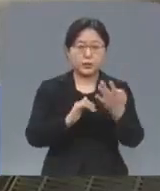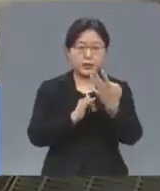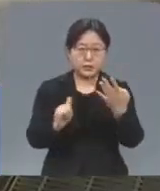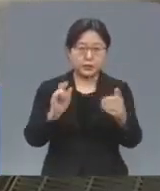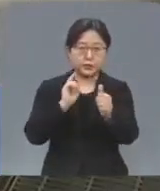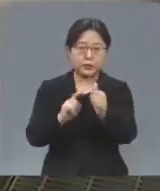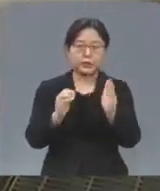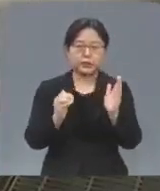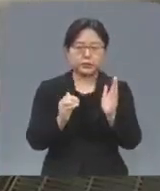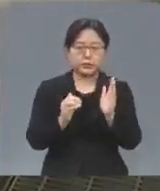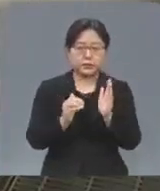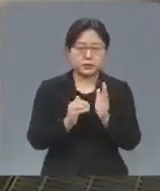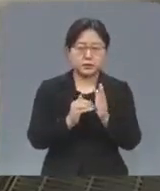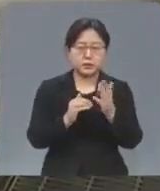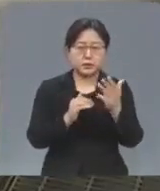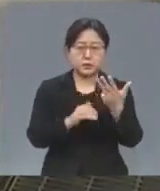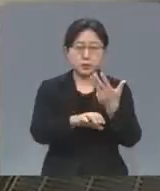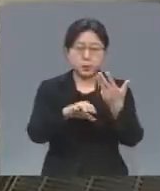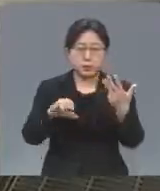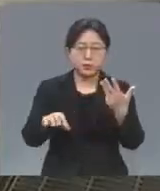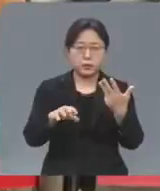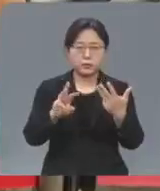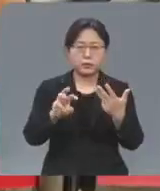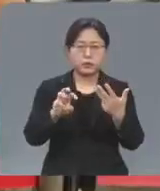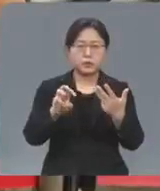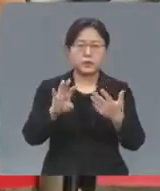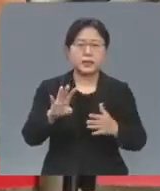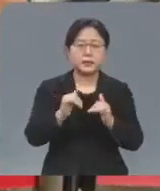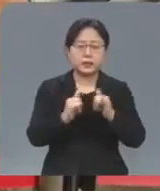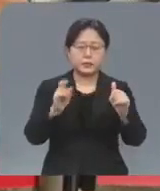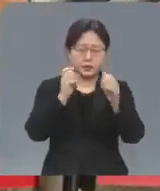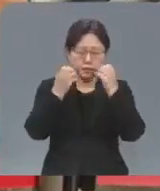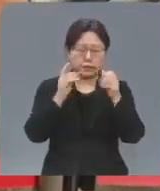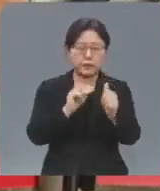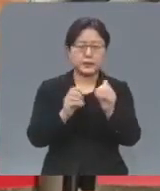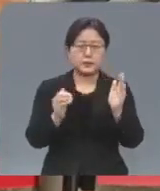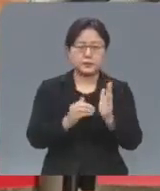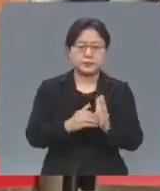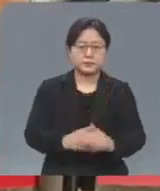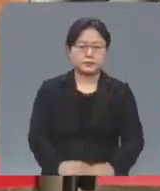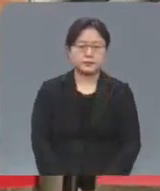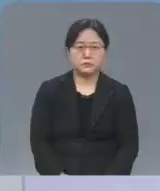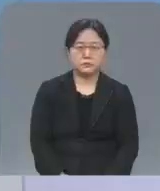4명이 확진되는 등 8개 시군에서 34명이 신규 확진됐습니다.